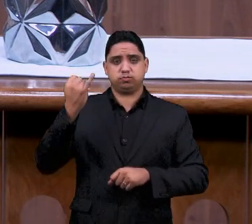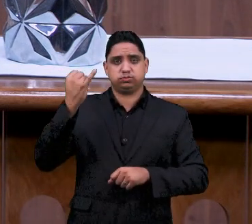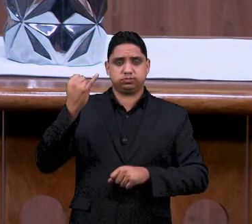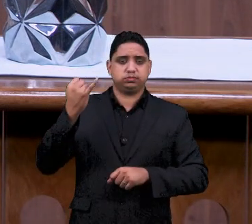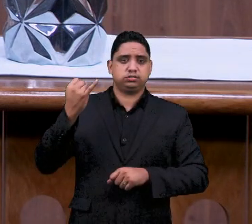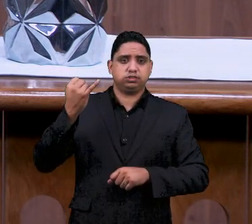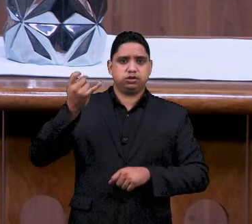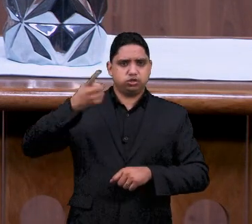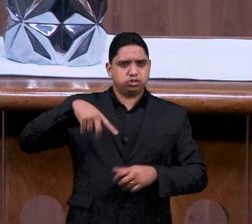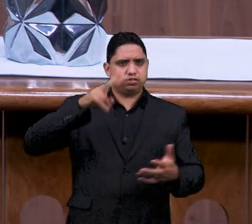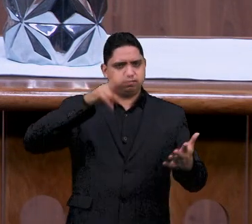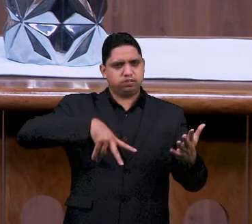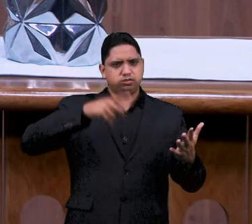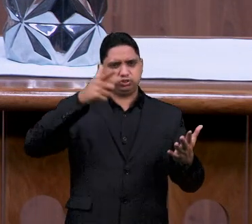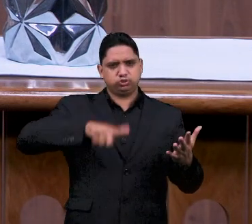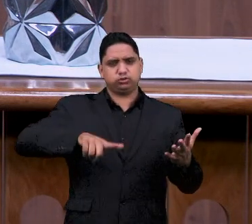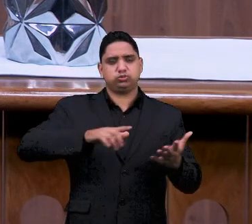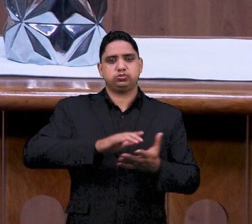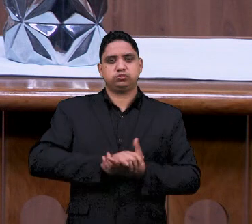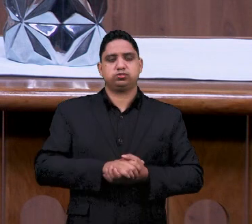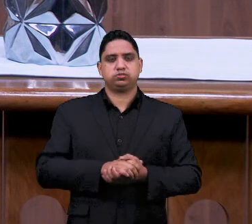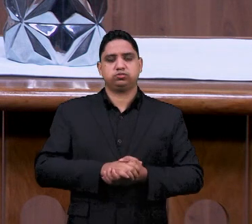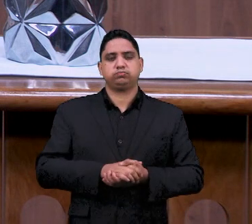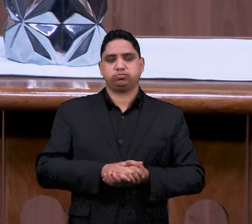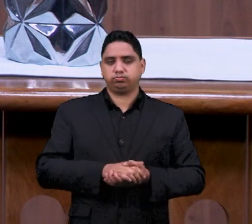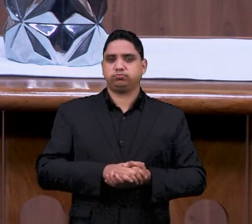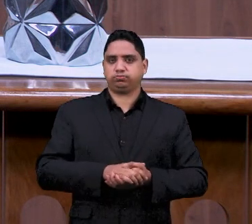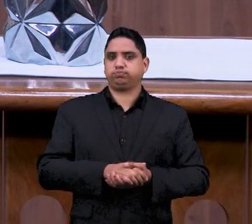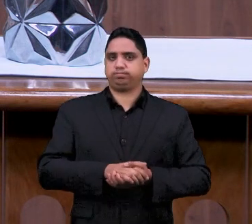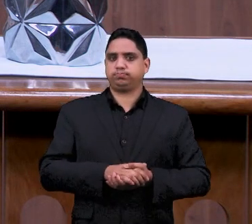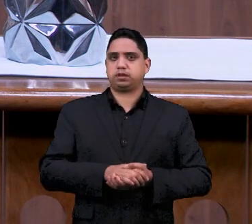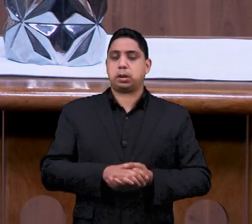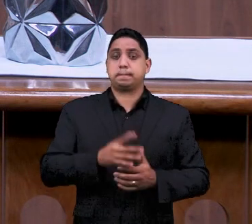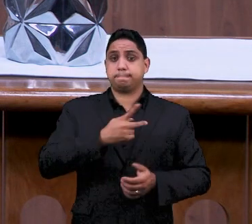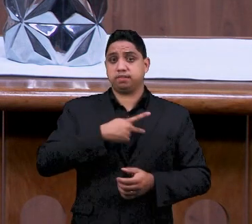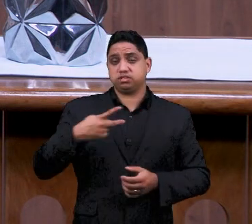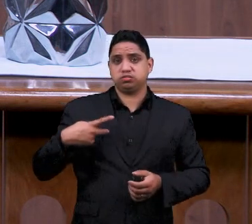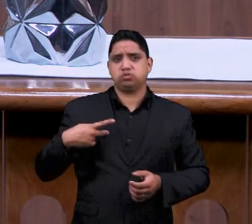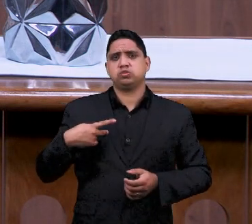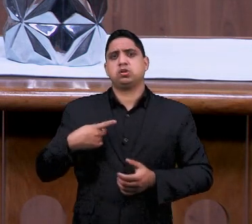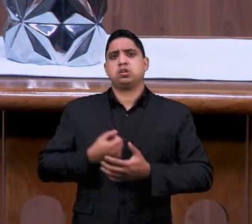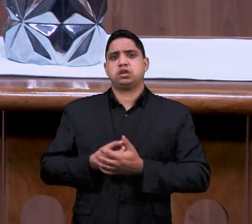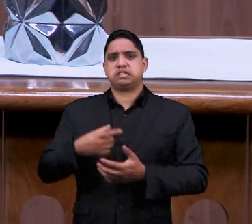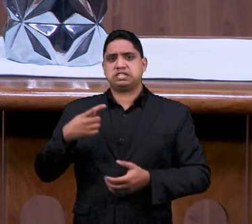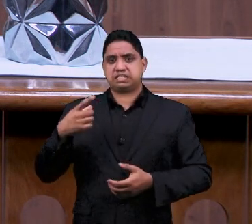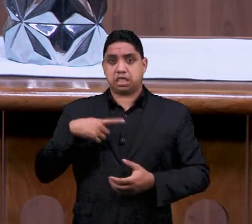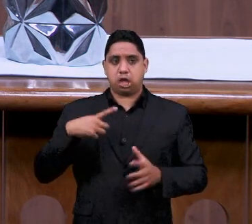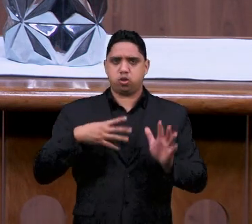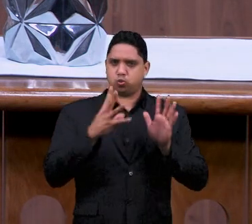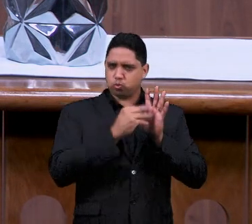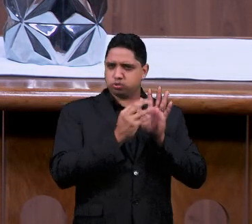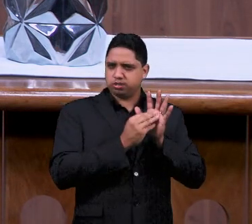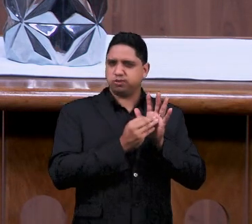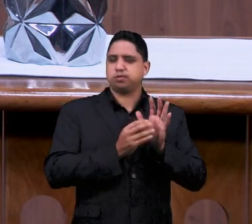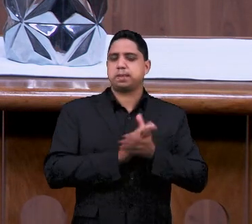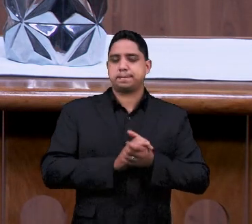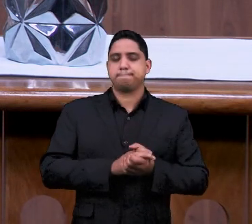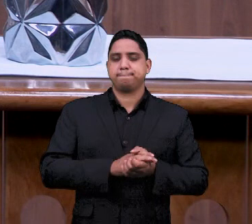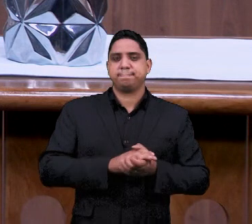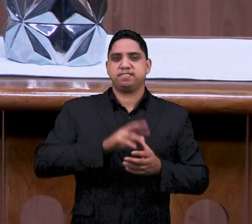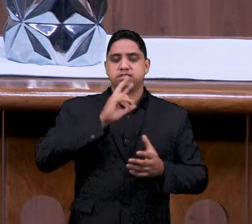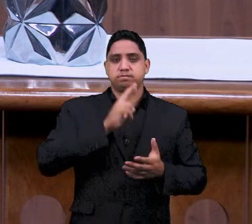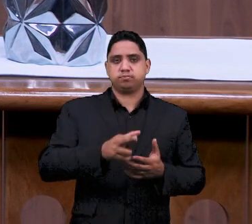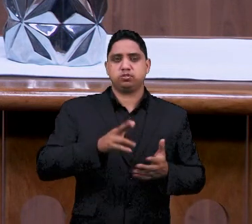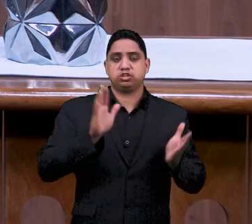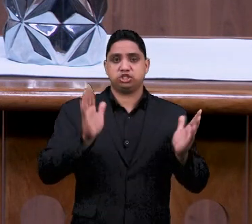la révision, il est important d'assister à nouveau. Les pasteurs sont là avec ce contenu. Les réponses sont disponibles